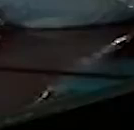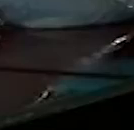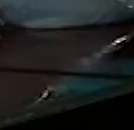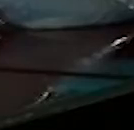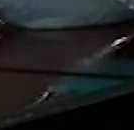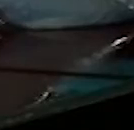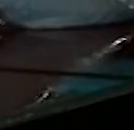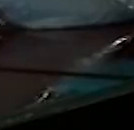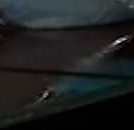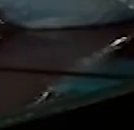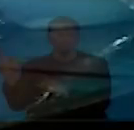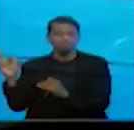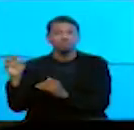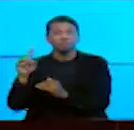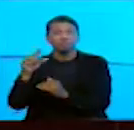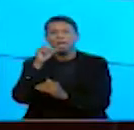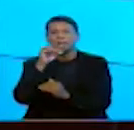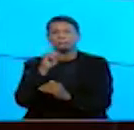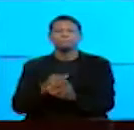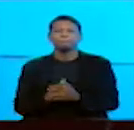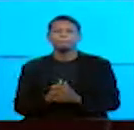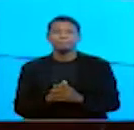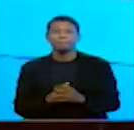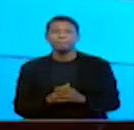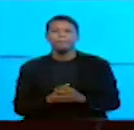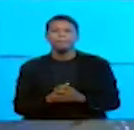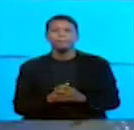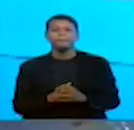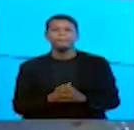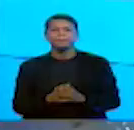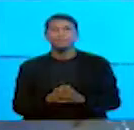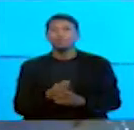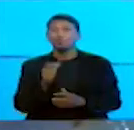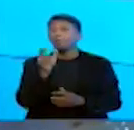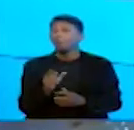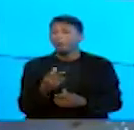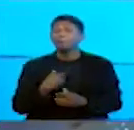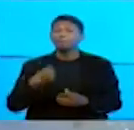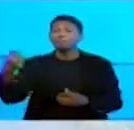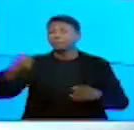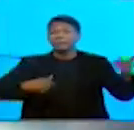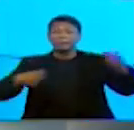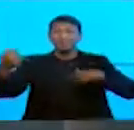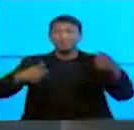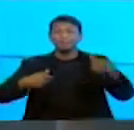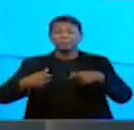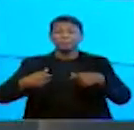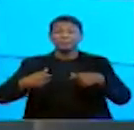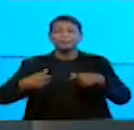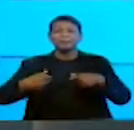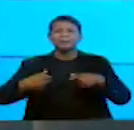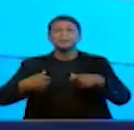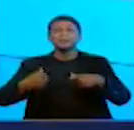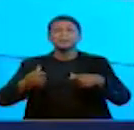ekor. Kenaikan harga dikeluhkan para pembeli yang mengaku mengurangi pembelian komoditi ayam. Agak keberatan yang